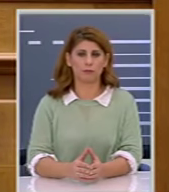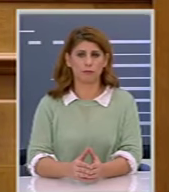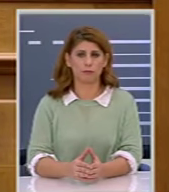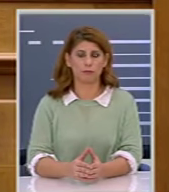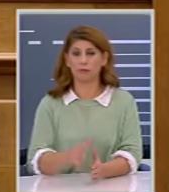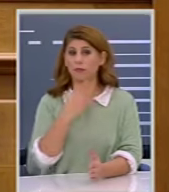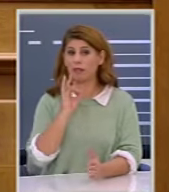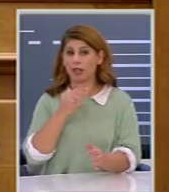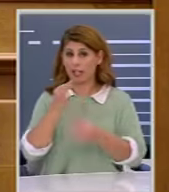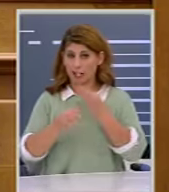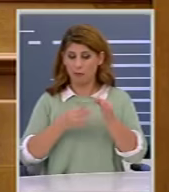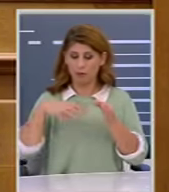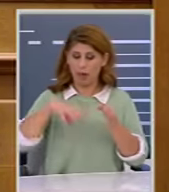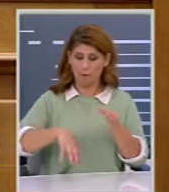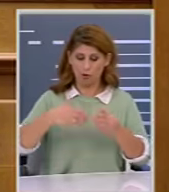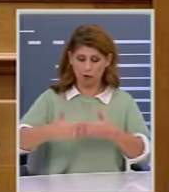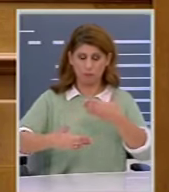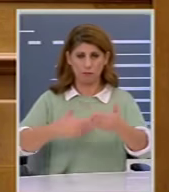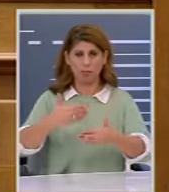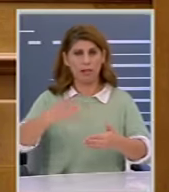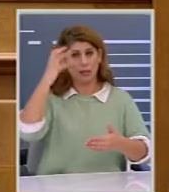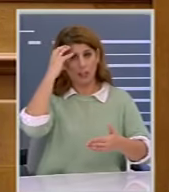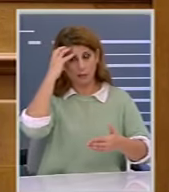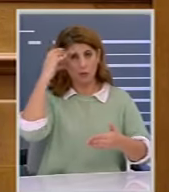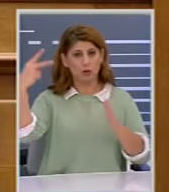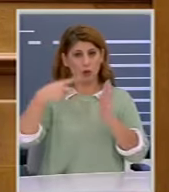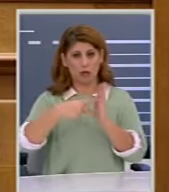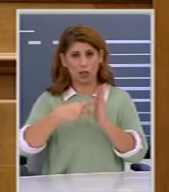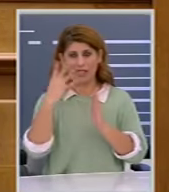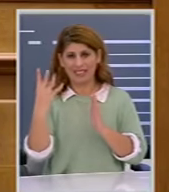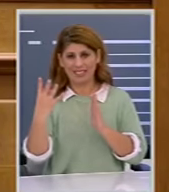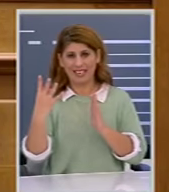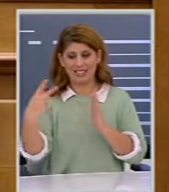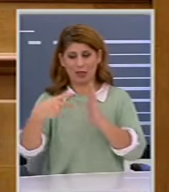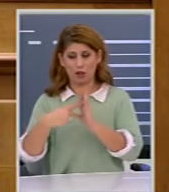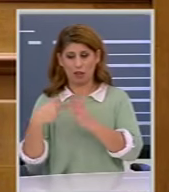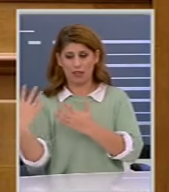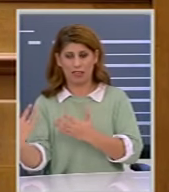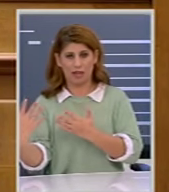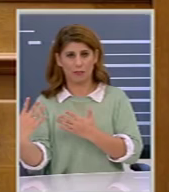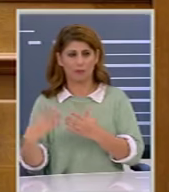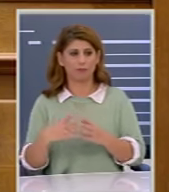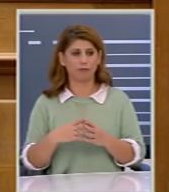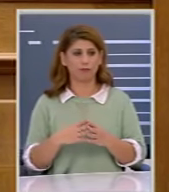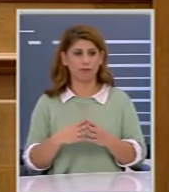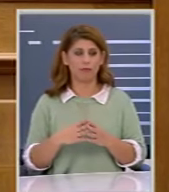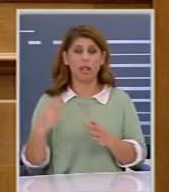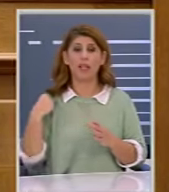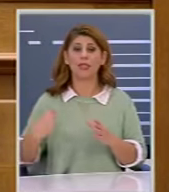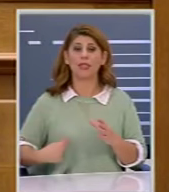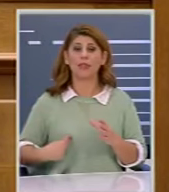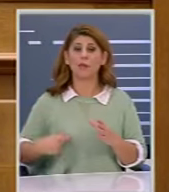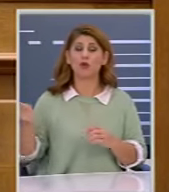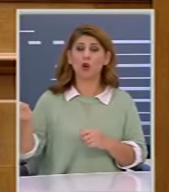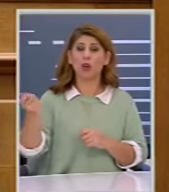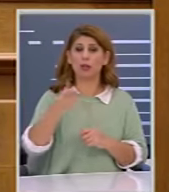για να μιλήσουμε για περιόδους, να θυμίσω ότι το 2004-2009 το δημόσιο χρέος της